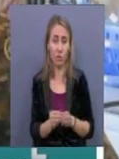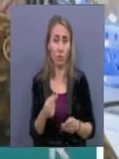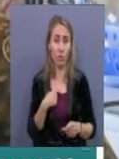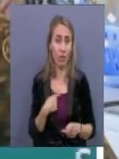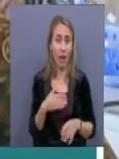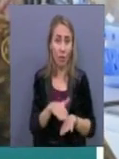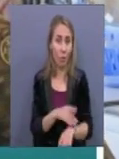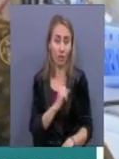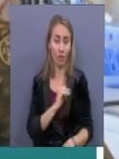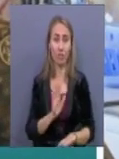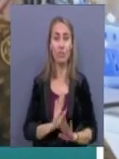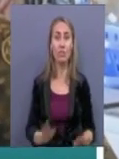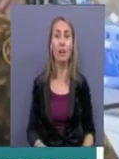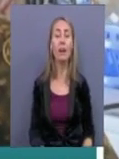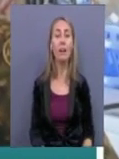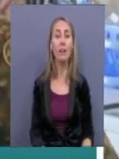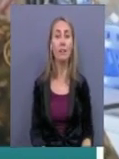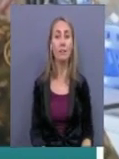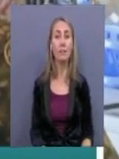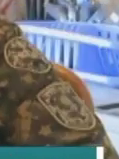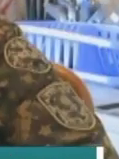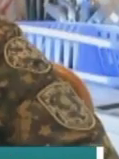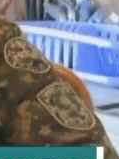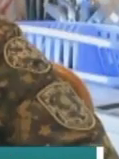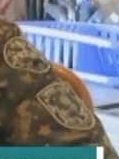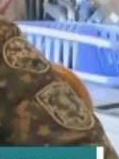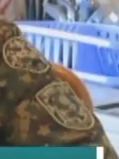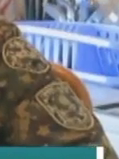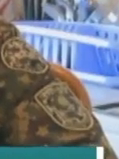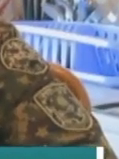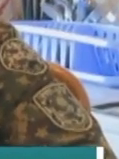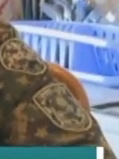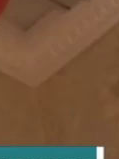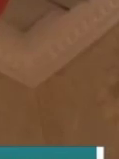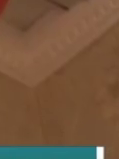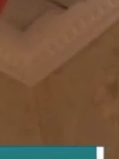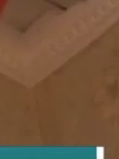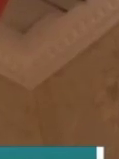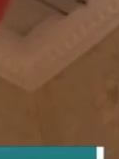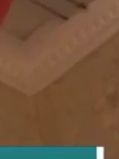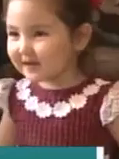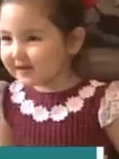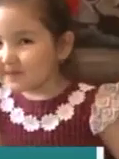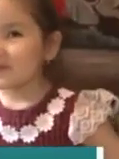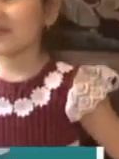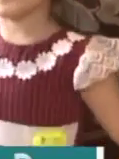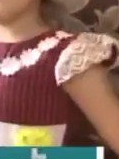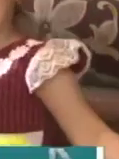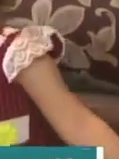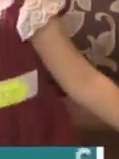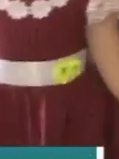көшіп келдік. Құжаттарға бір 2 жұмадай уақыт кетті. Көшет?